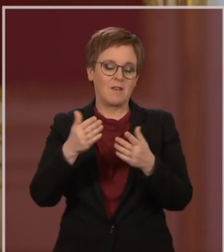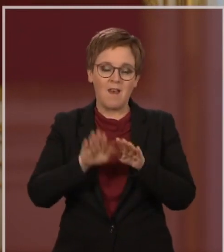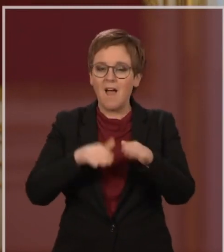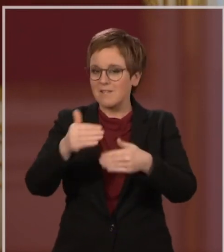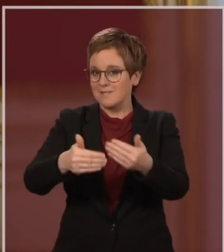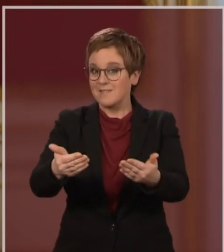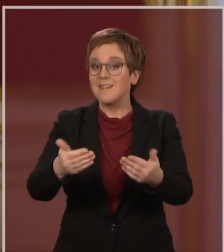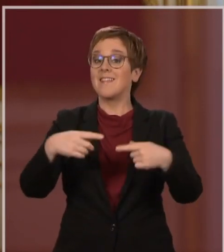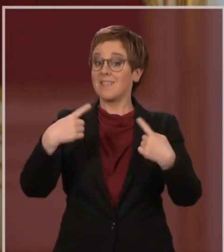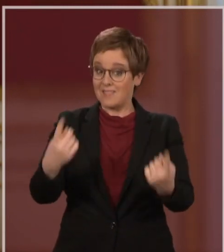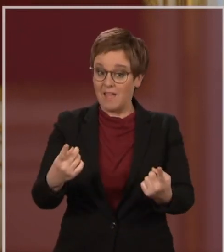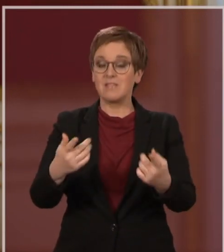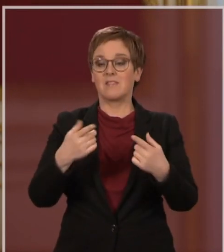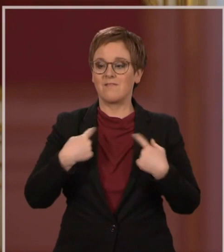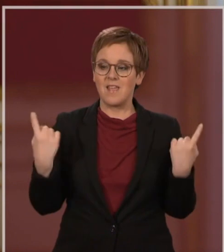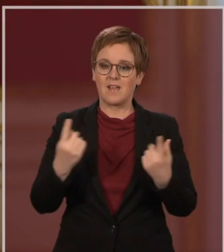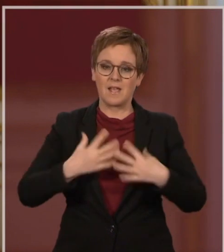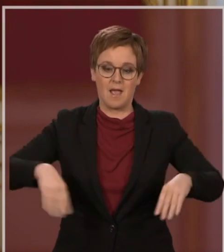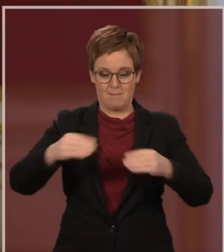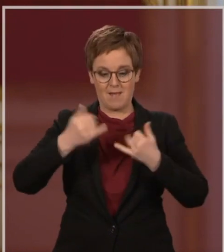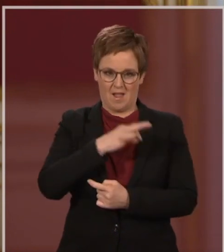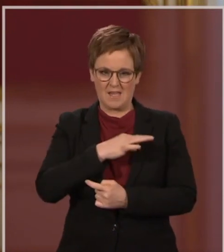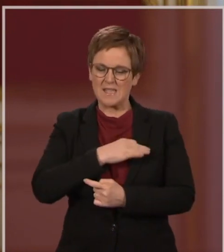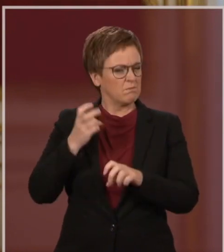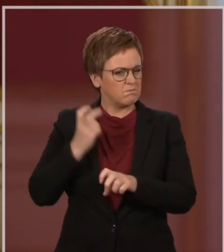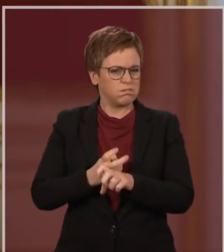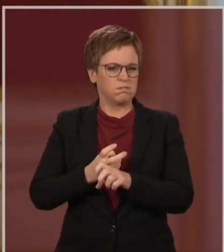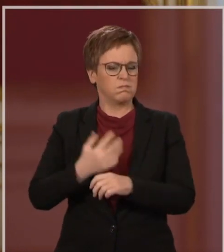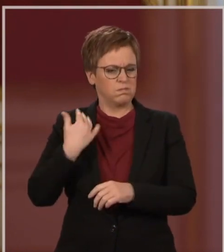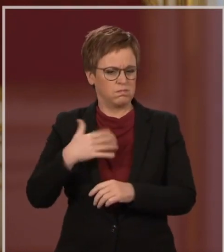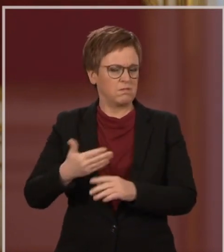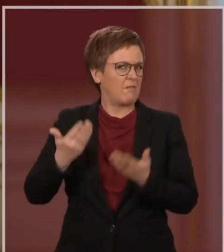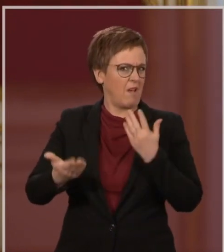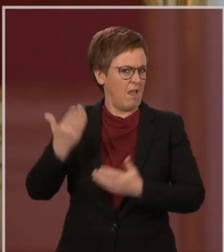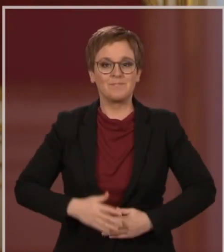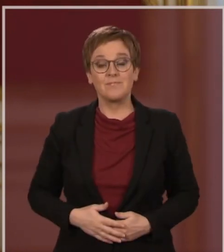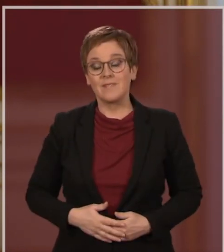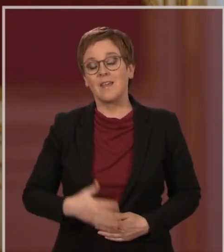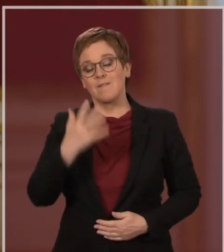aufzugeben, dann wird unser gemeinsames Jahr härter als das vergangene.